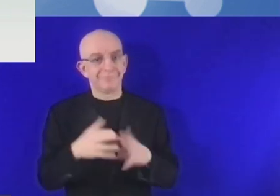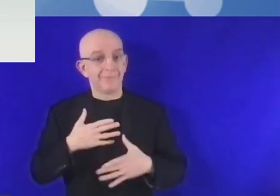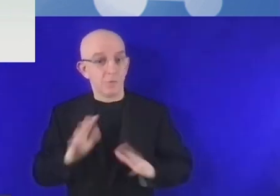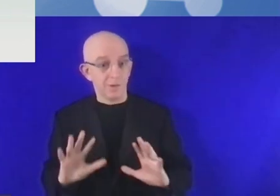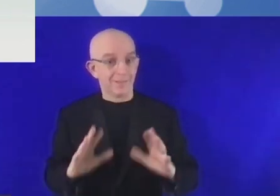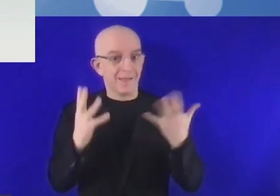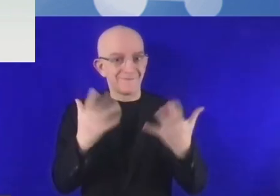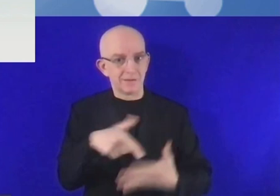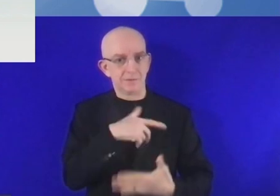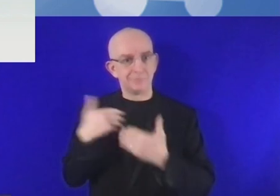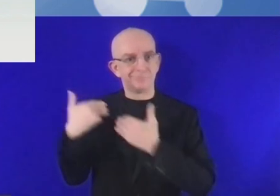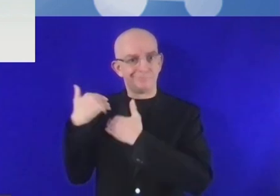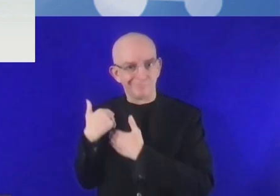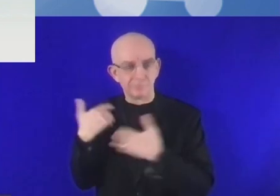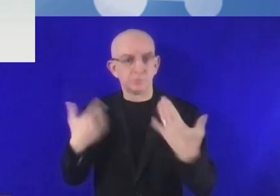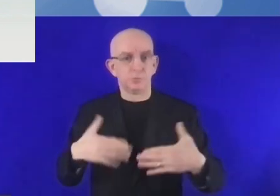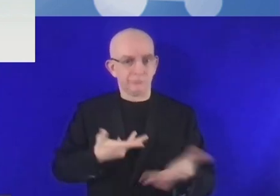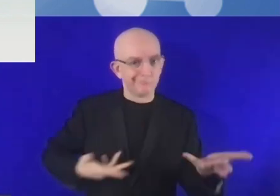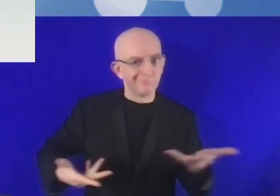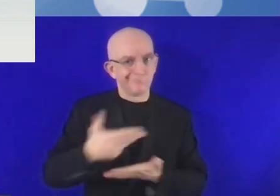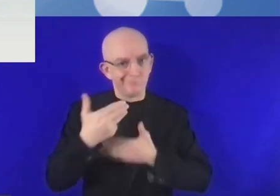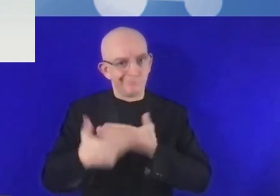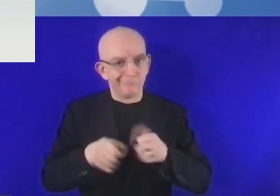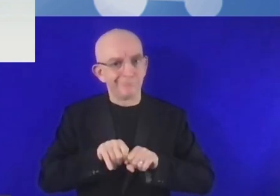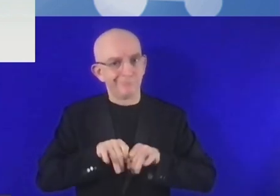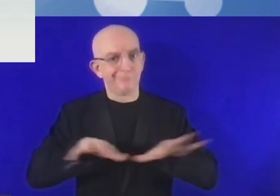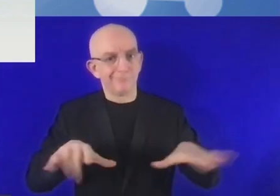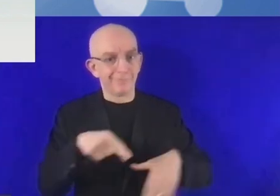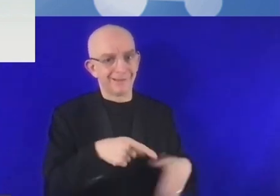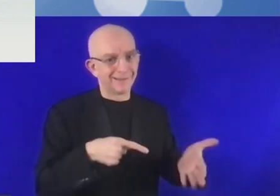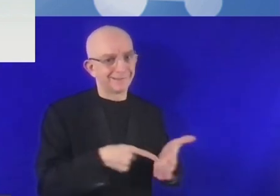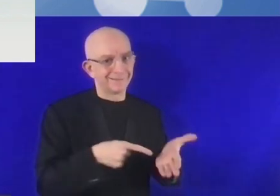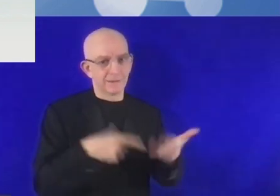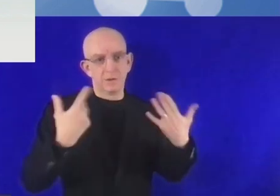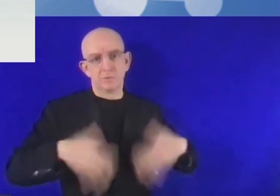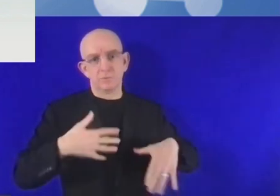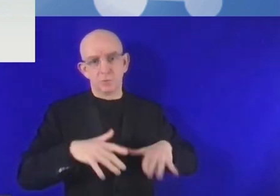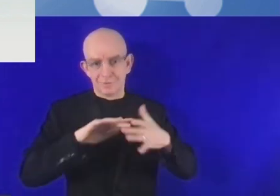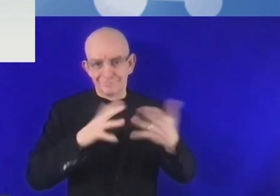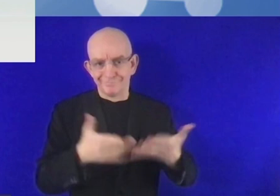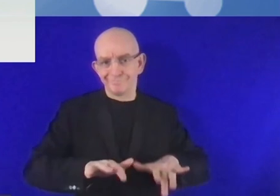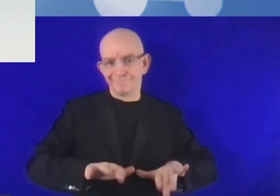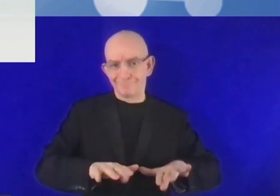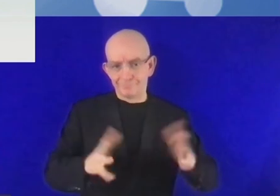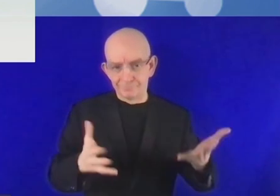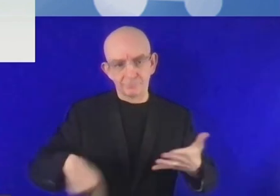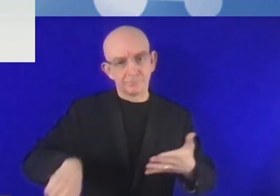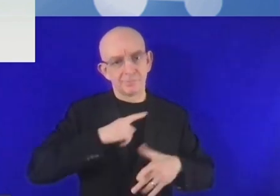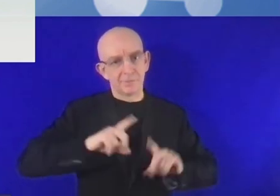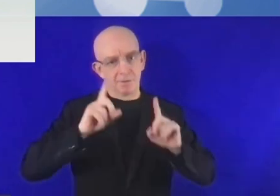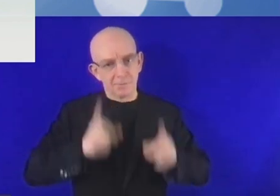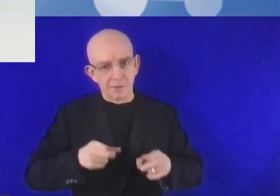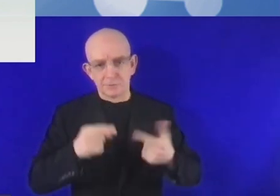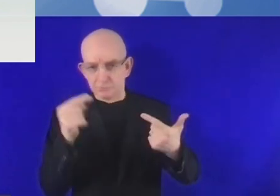się z określonymi zobowiązaniami. Jeżeli mamy zagwarantować sprawne